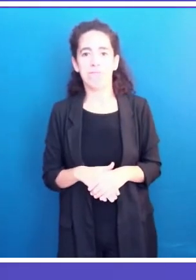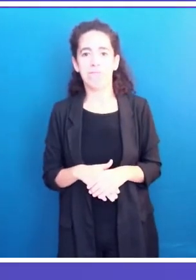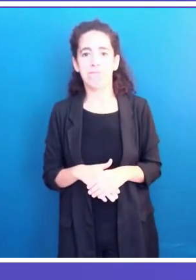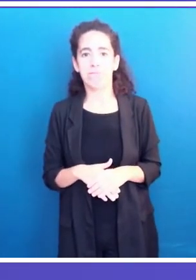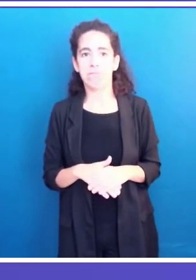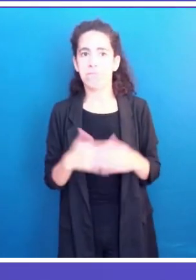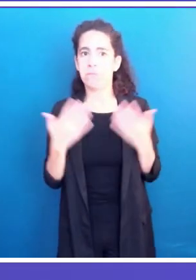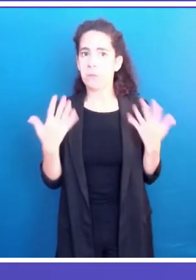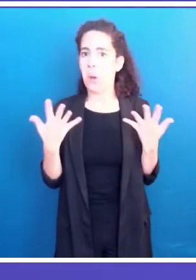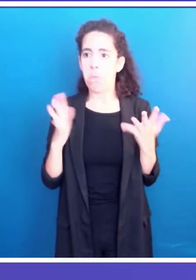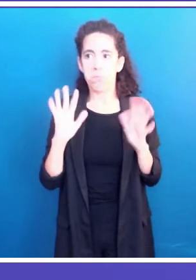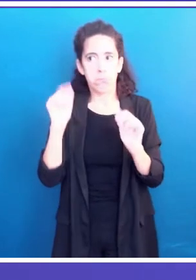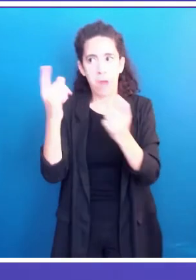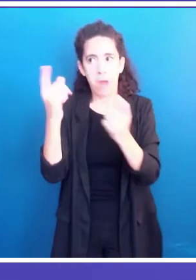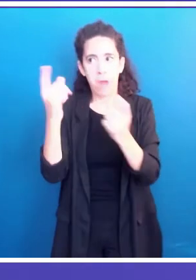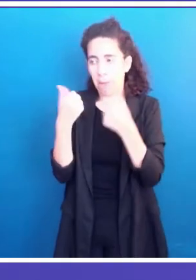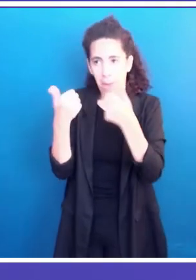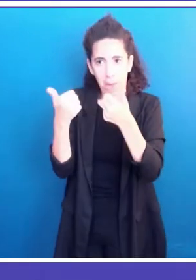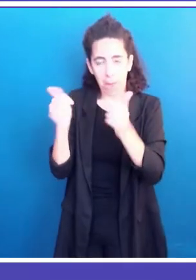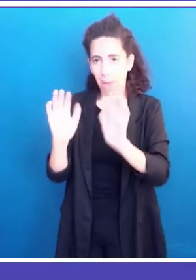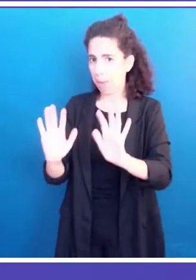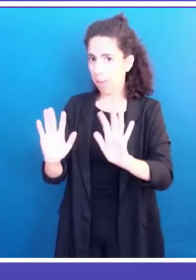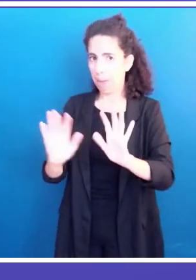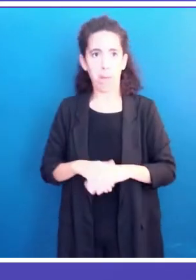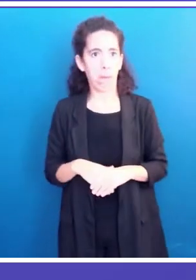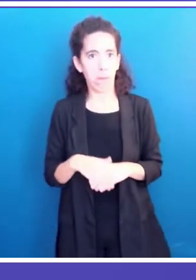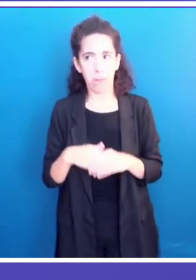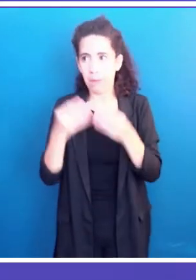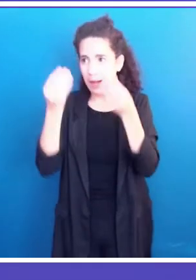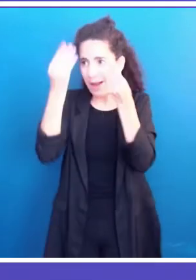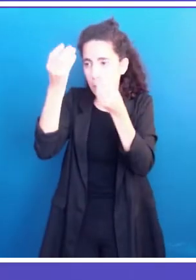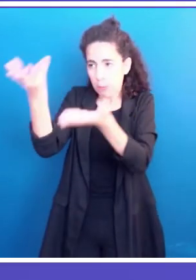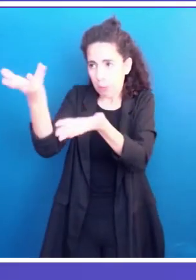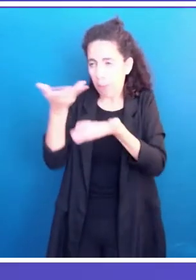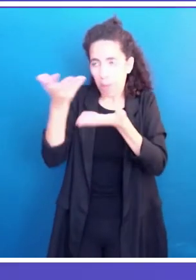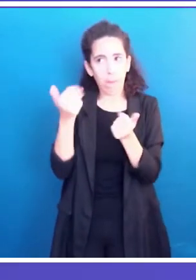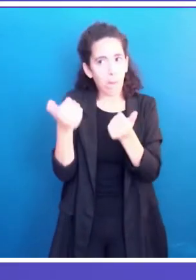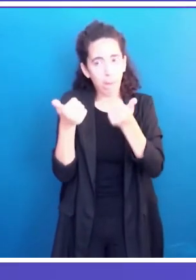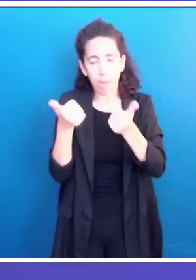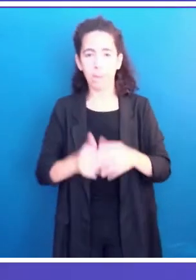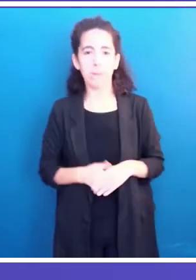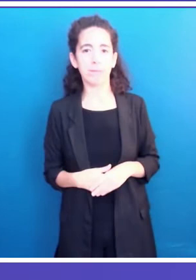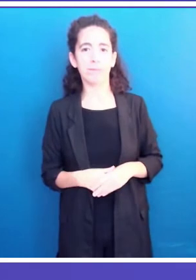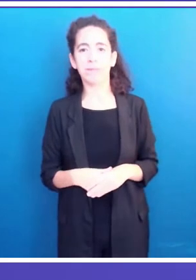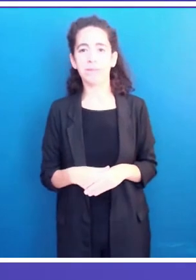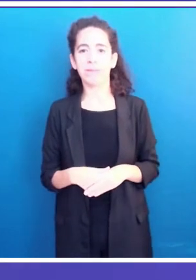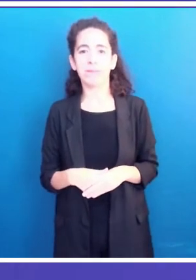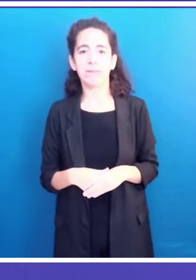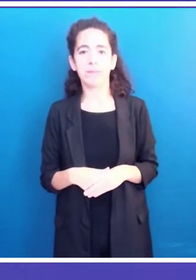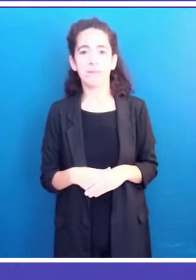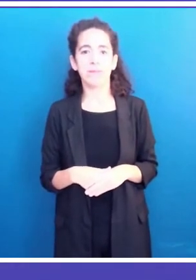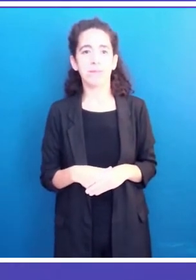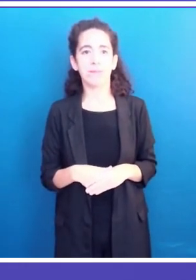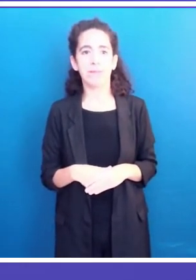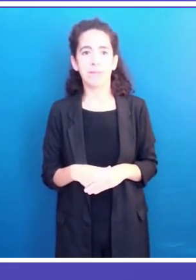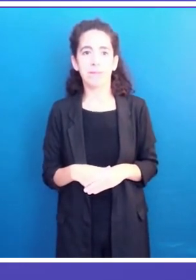بأس، لدينا لمحة عامة وفكرة واضحة. يمكننا أن نعود لاحقا إلى هذا